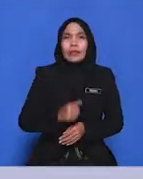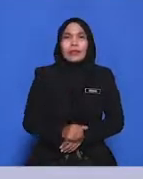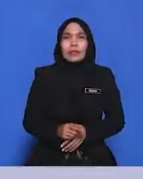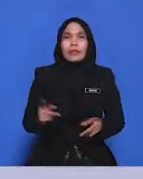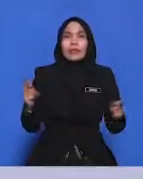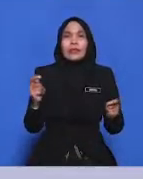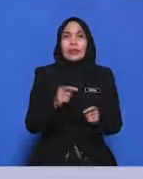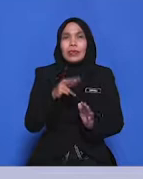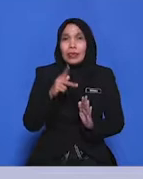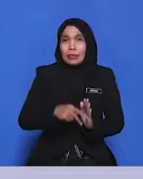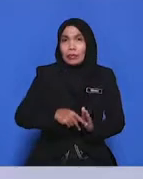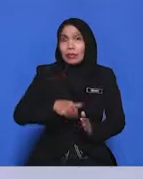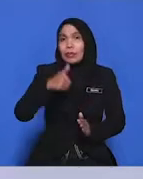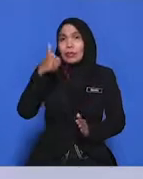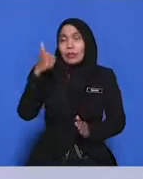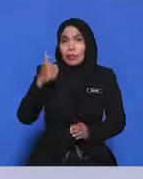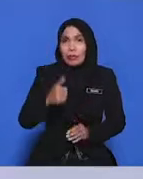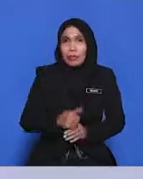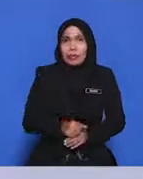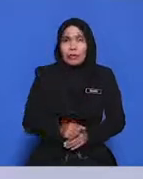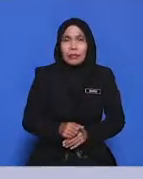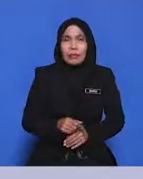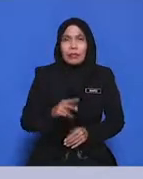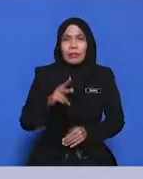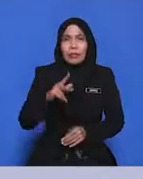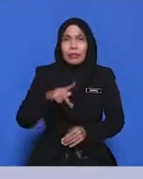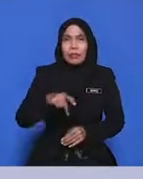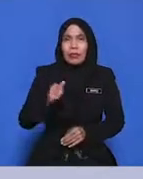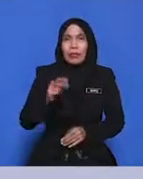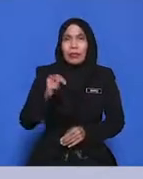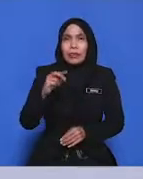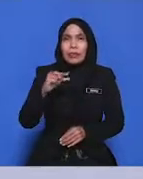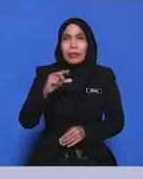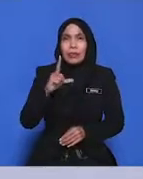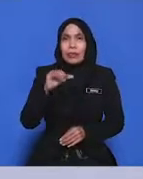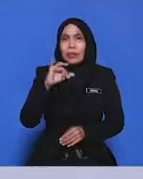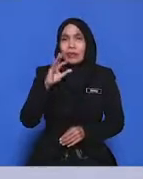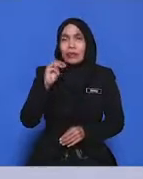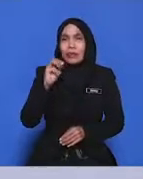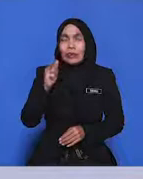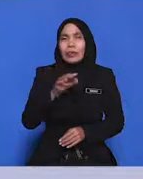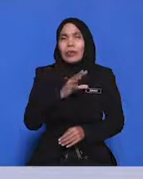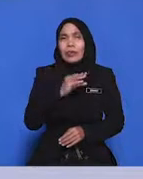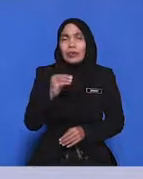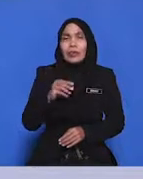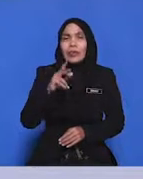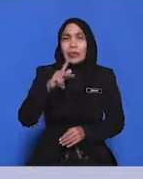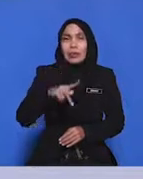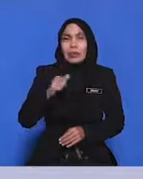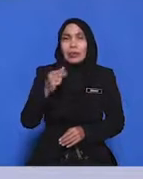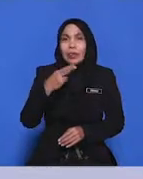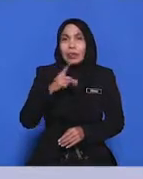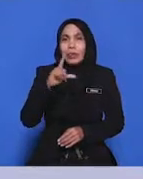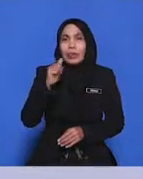tentang kehebatan panglima dan pahlawan Islam berjihad fi sabilillah menentang kafir-kafir